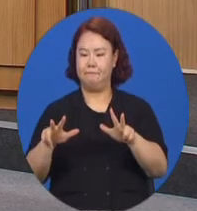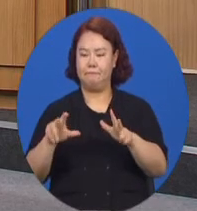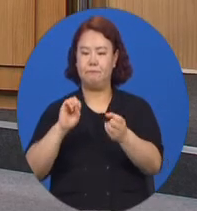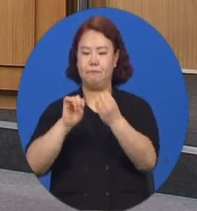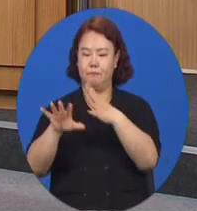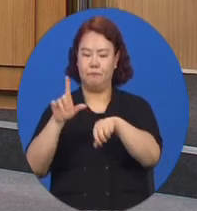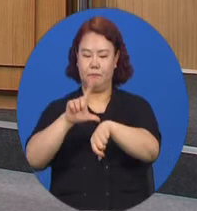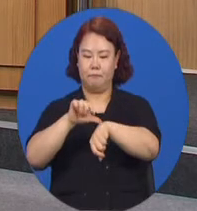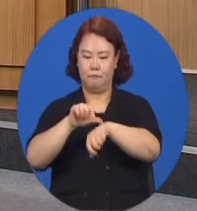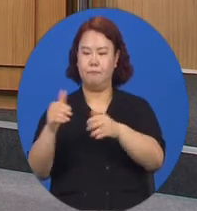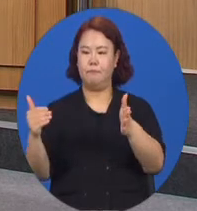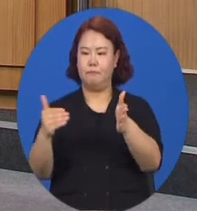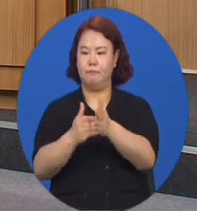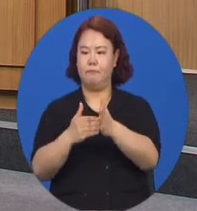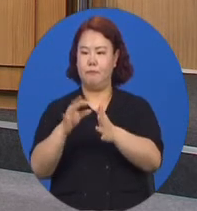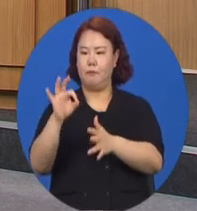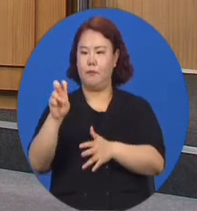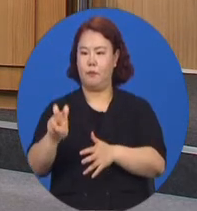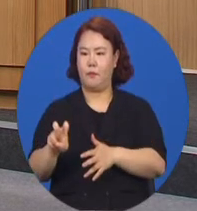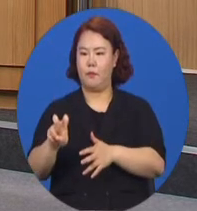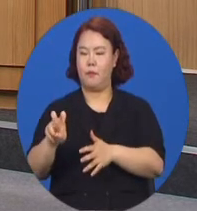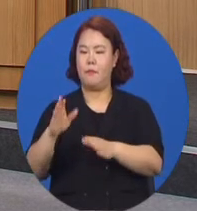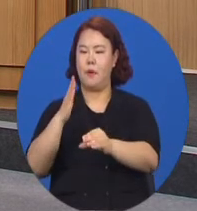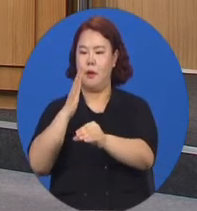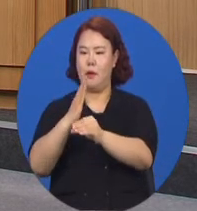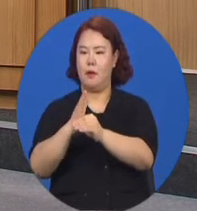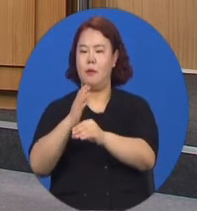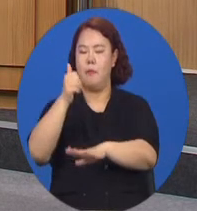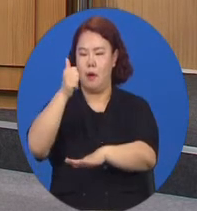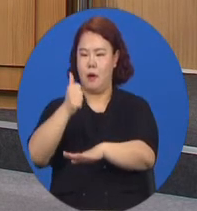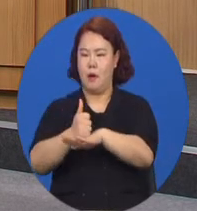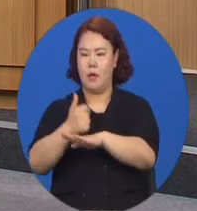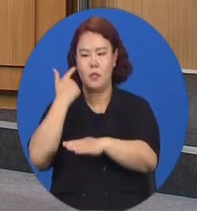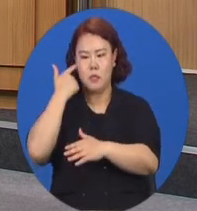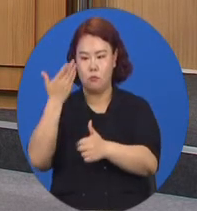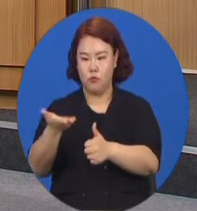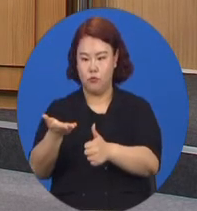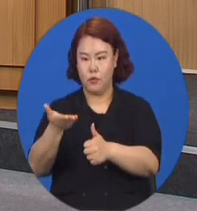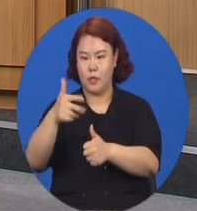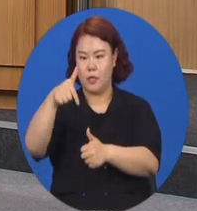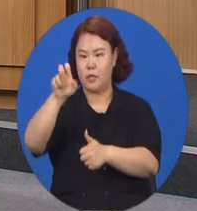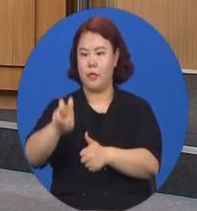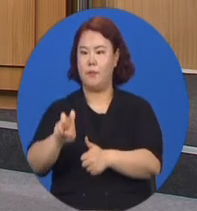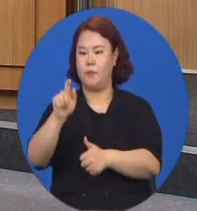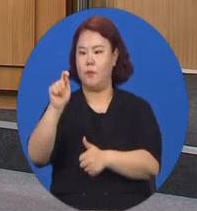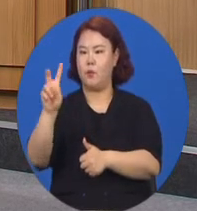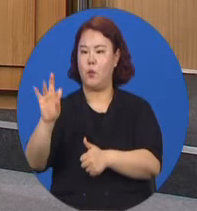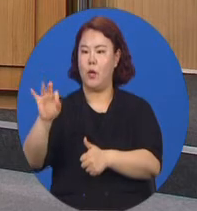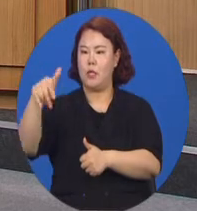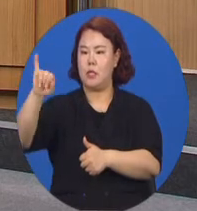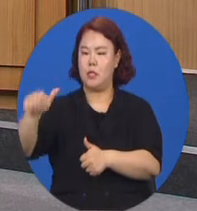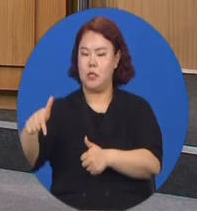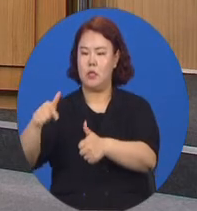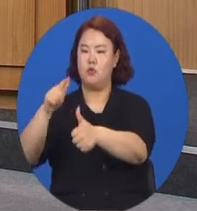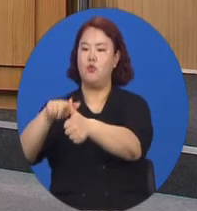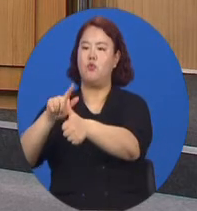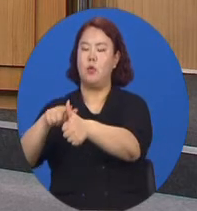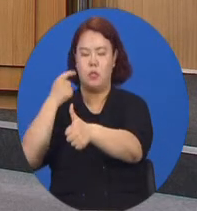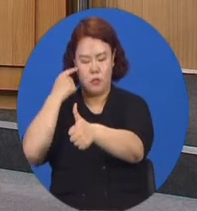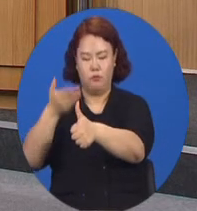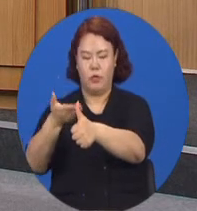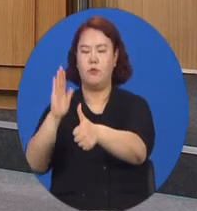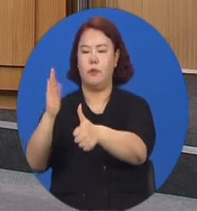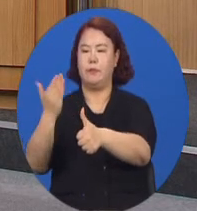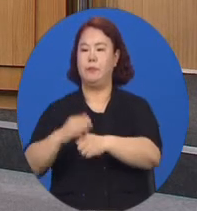시간이 일단 끝났고요. 엄재창 후보의 주도 토론 마지막 질문 기회에 김광직 후보께 안 하셨기 때문에 김광직 예. 후보께 질문하셔야